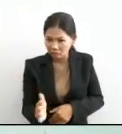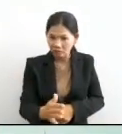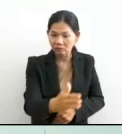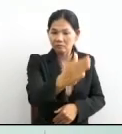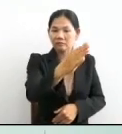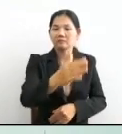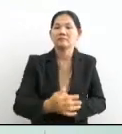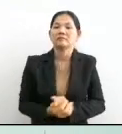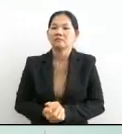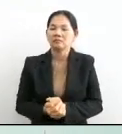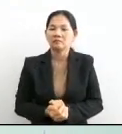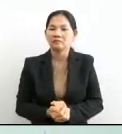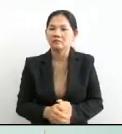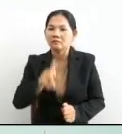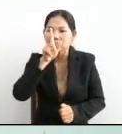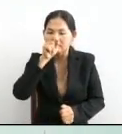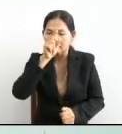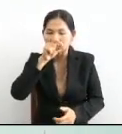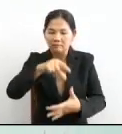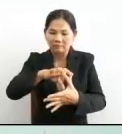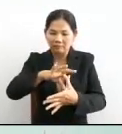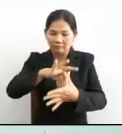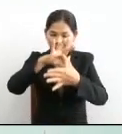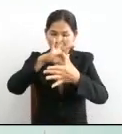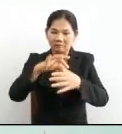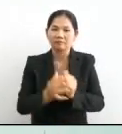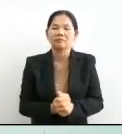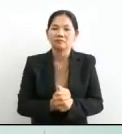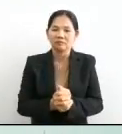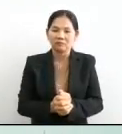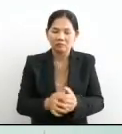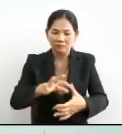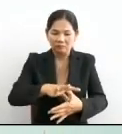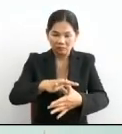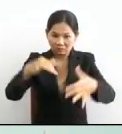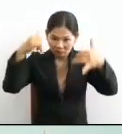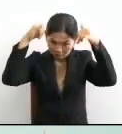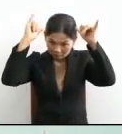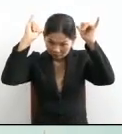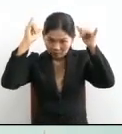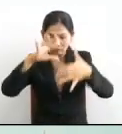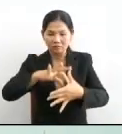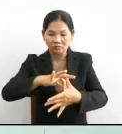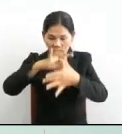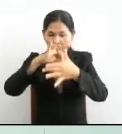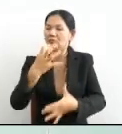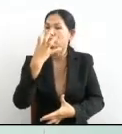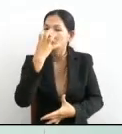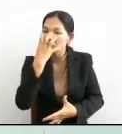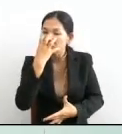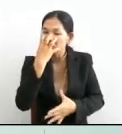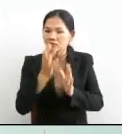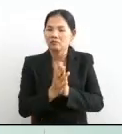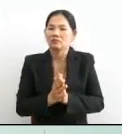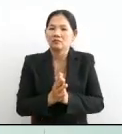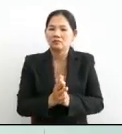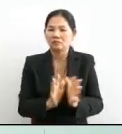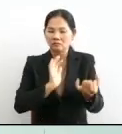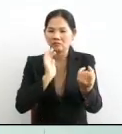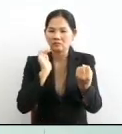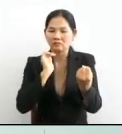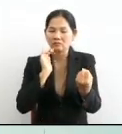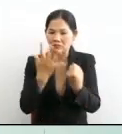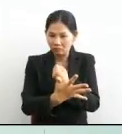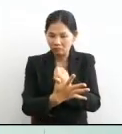chà sạch môn chà sạch cô sạch chụp ấy nà con chà hay miên tiền bẩn lai miên